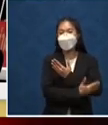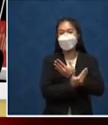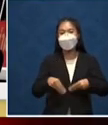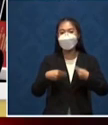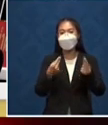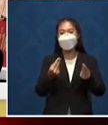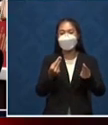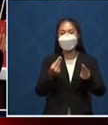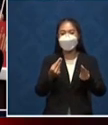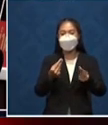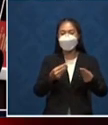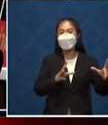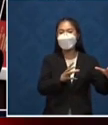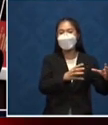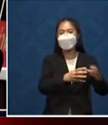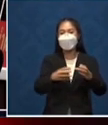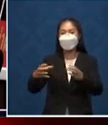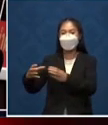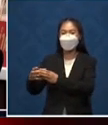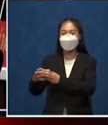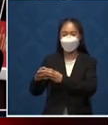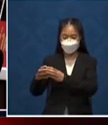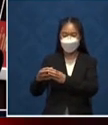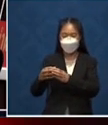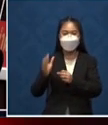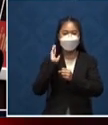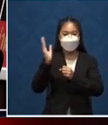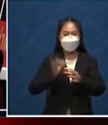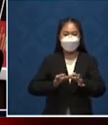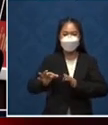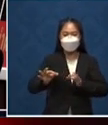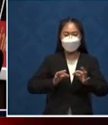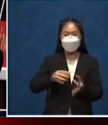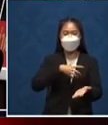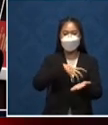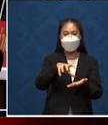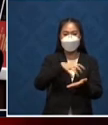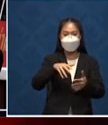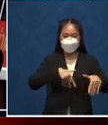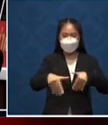ได้ชี้ถึงข้อเท็จและข้อจริงในมุมของตัวเองเพื่อบอกกับพี่น้องประชาชน